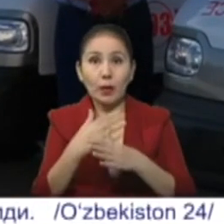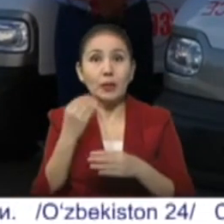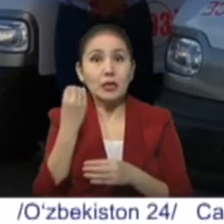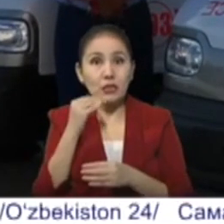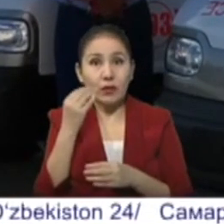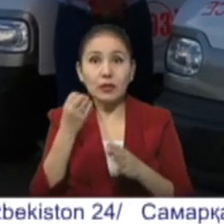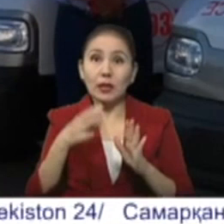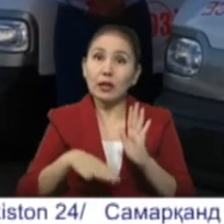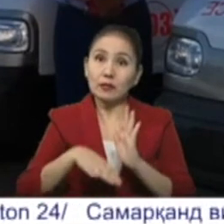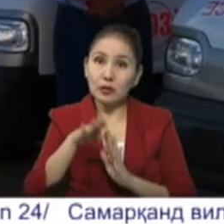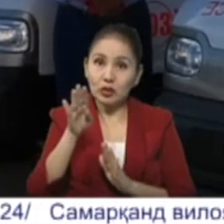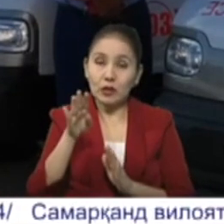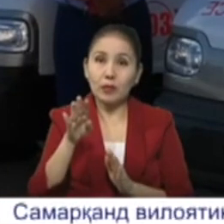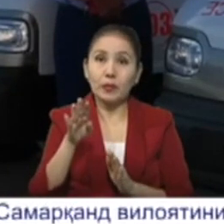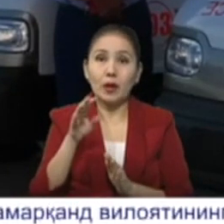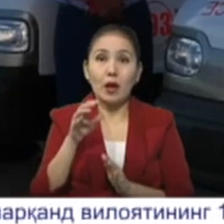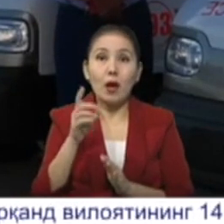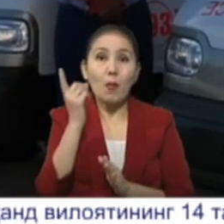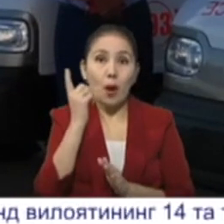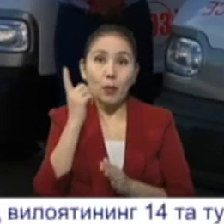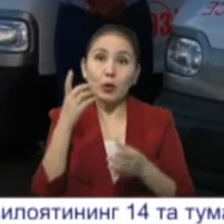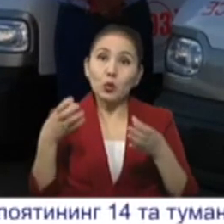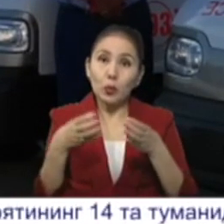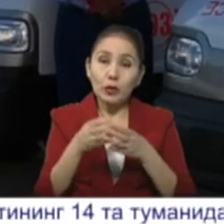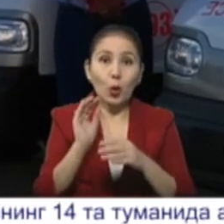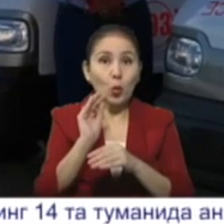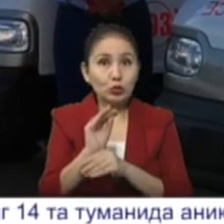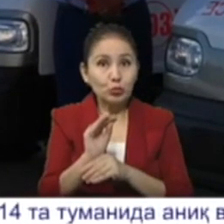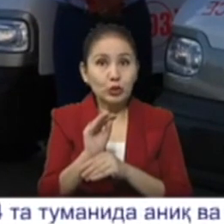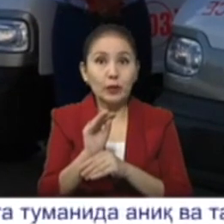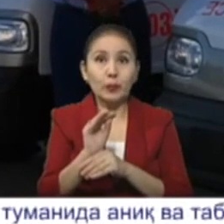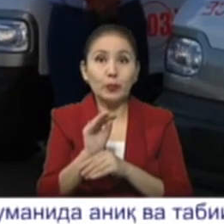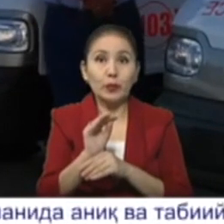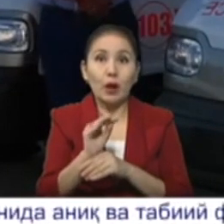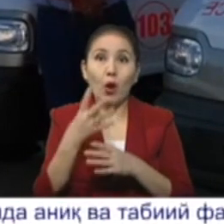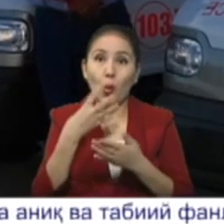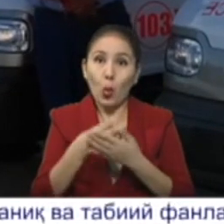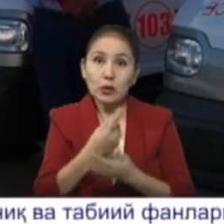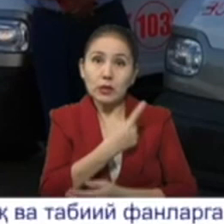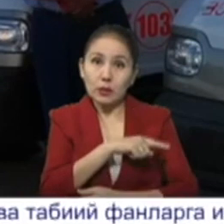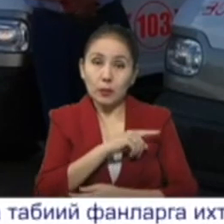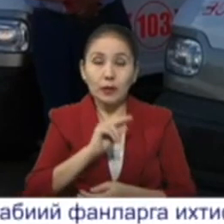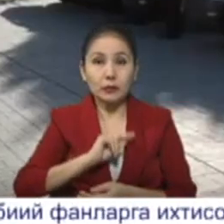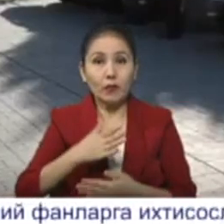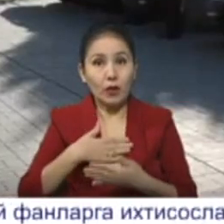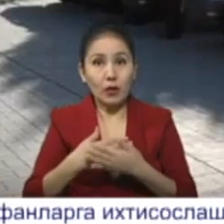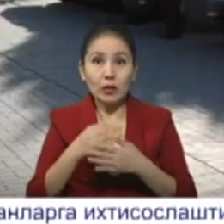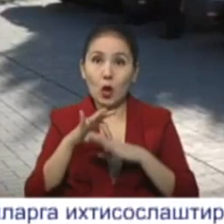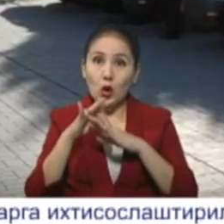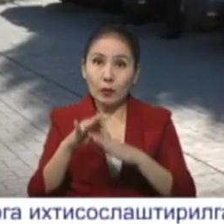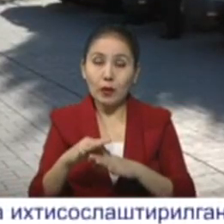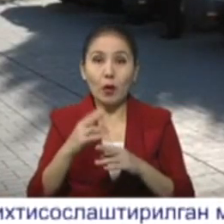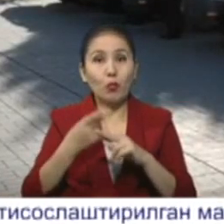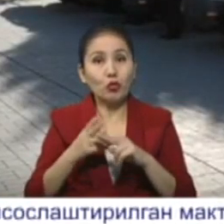yanada yaxshilanadi. Ya'ni mobil guruhlar qo'shimcha ravishda o'z tibbiy xizmatlarini faoliyatlarini olib boradi.